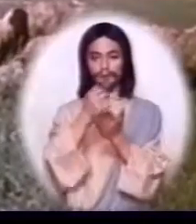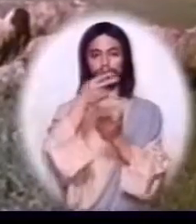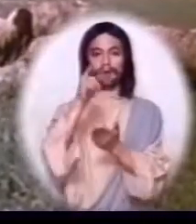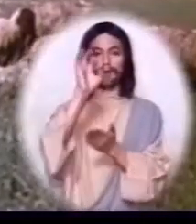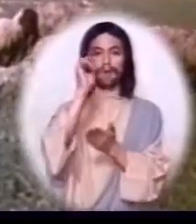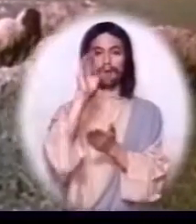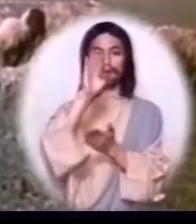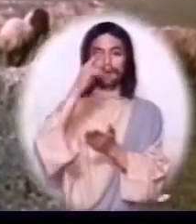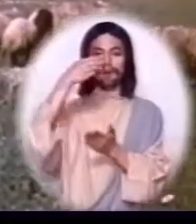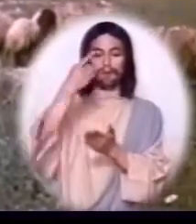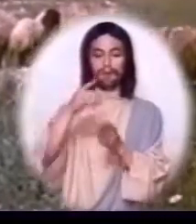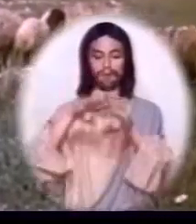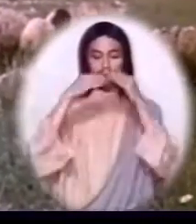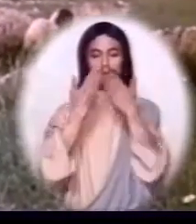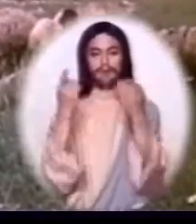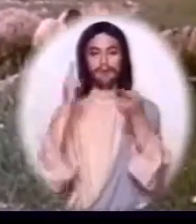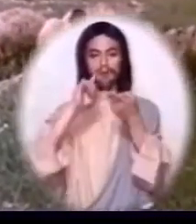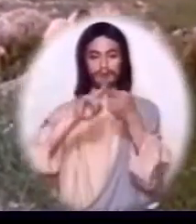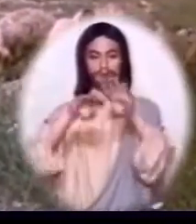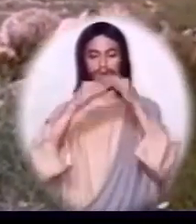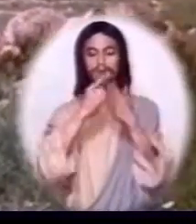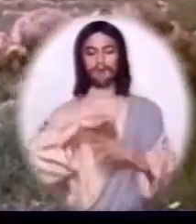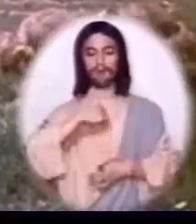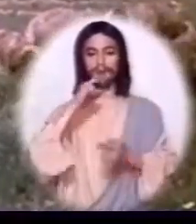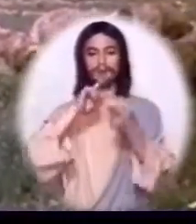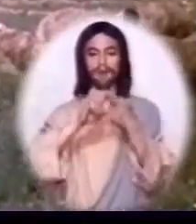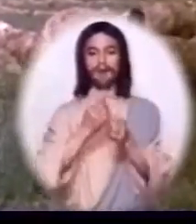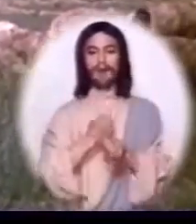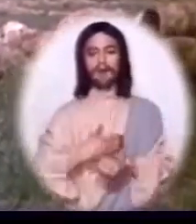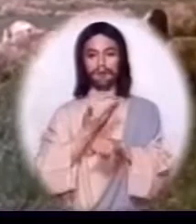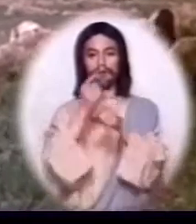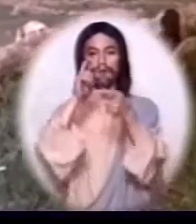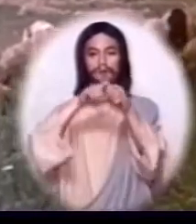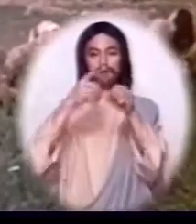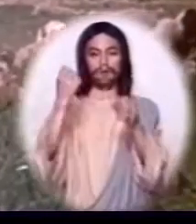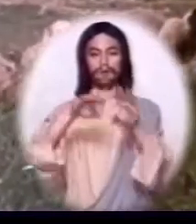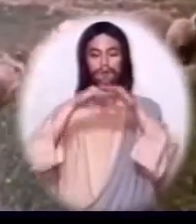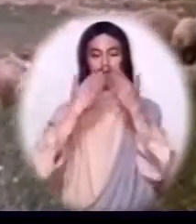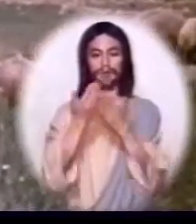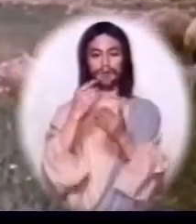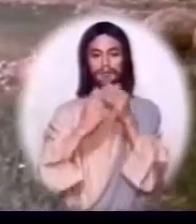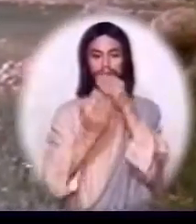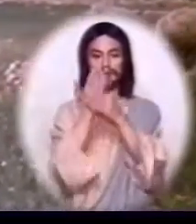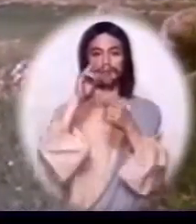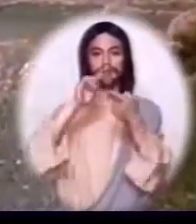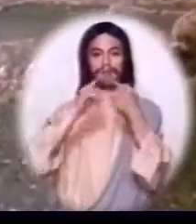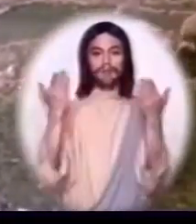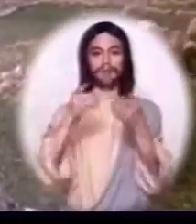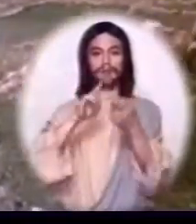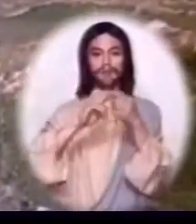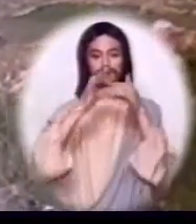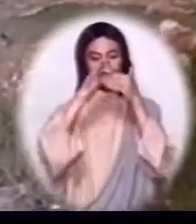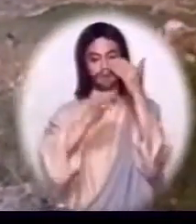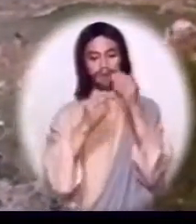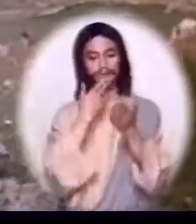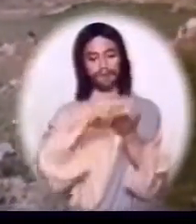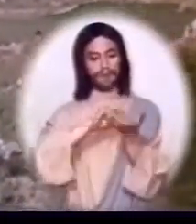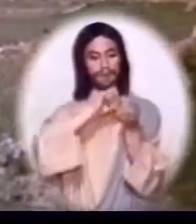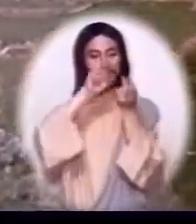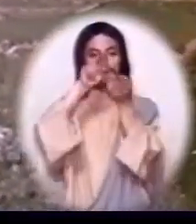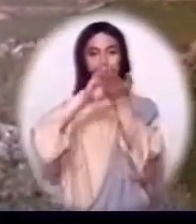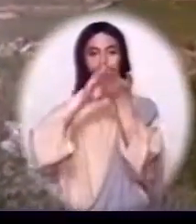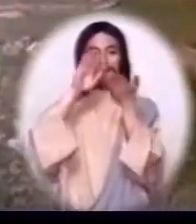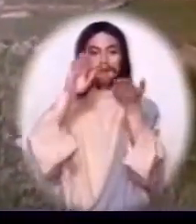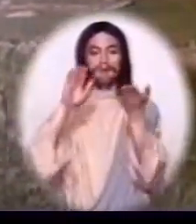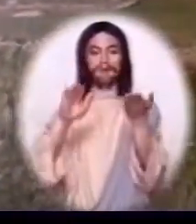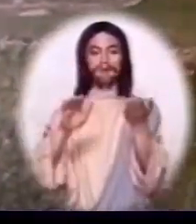존경하는 데오빌로 씨, 지금 나는 모든 일에 대한 절대적인 진실을 당신에게 알게 하기 위해 우리 가운데서 일어난 일들에 대해 차례대로